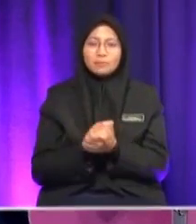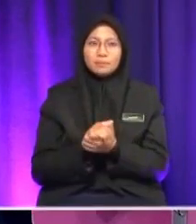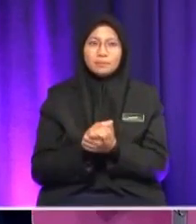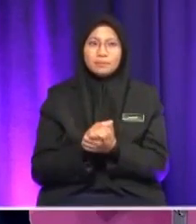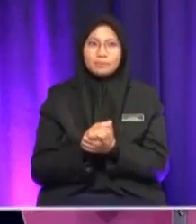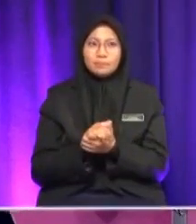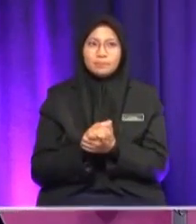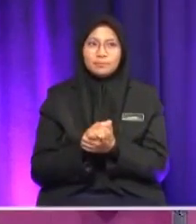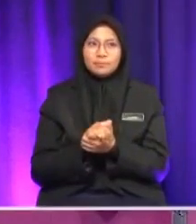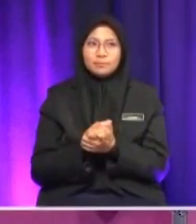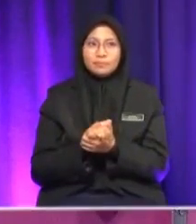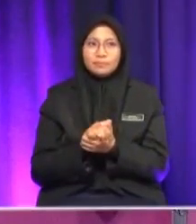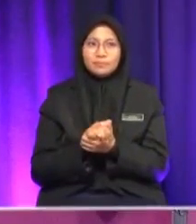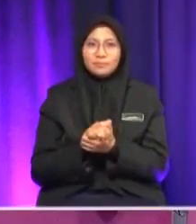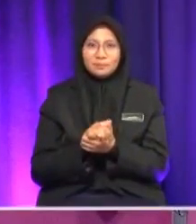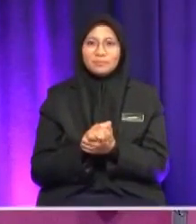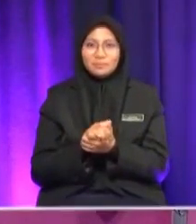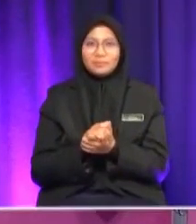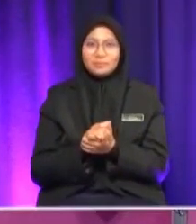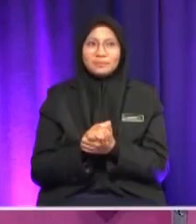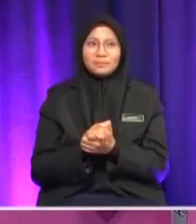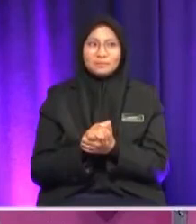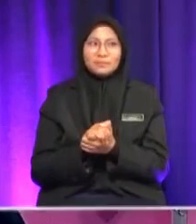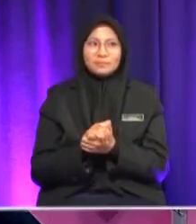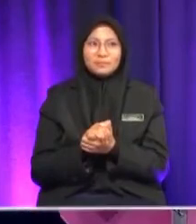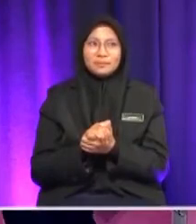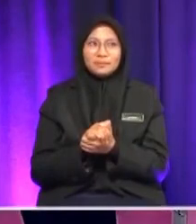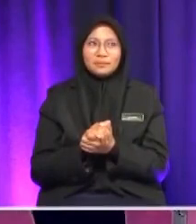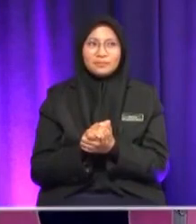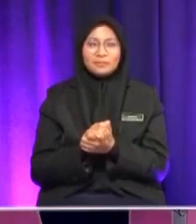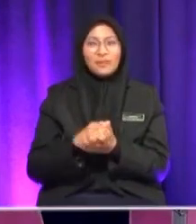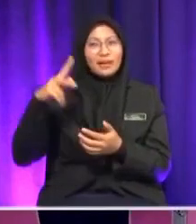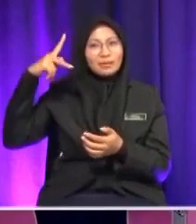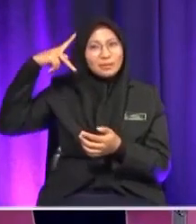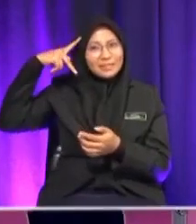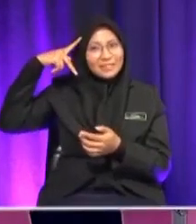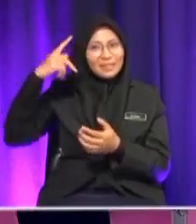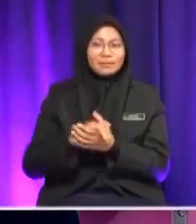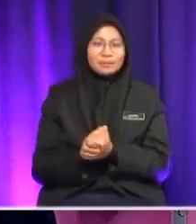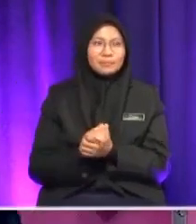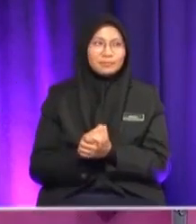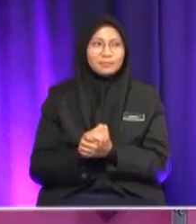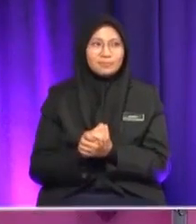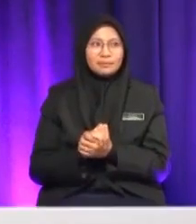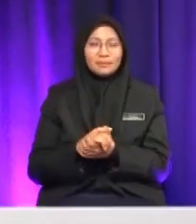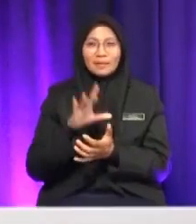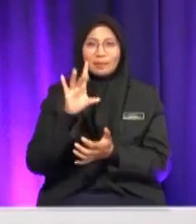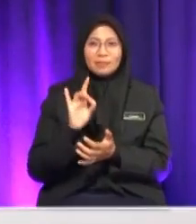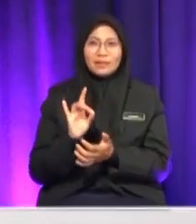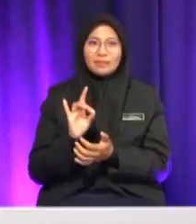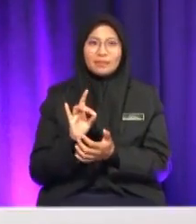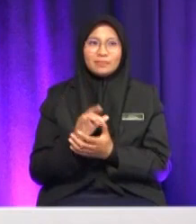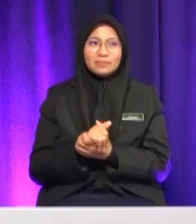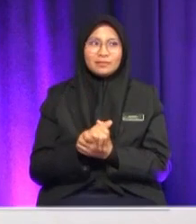Dua perkara boleh dapat dua points, okay. Dua markah. Bagus, Subanu. Okay, seterusnya pula, Pritika nak pilih nilai mana, Pritika? Saya nak